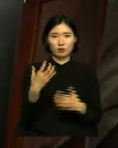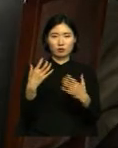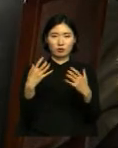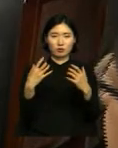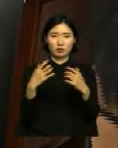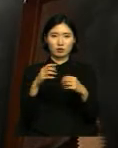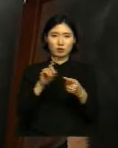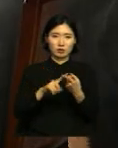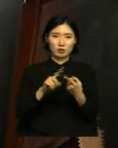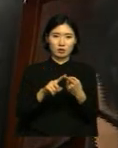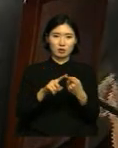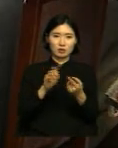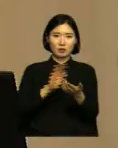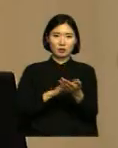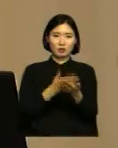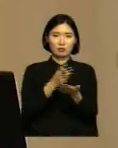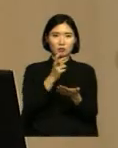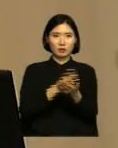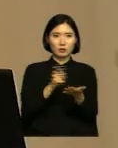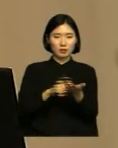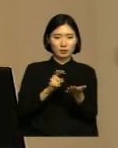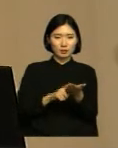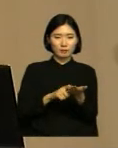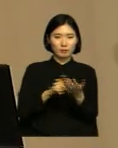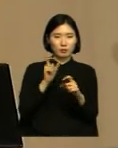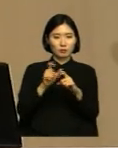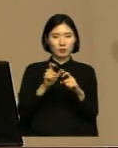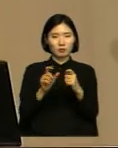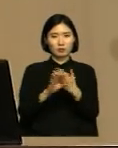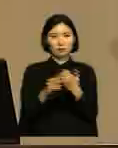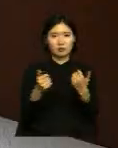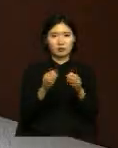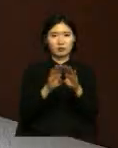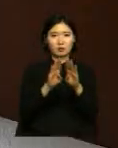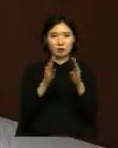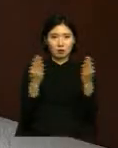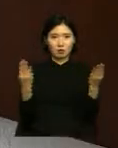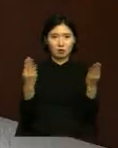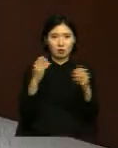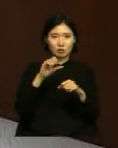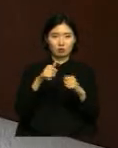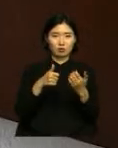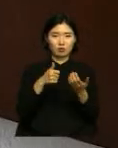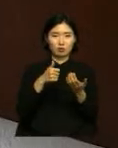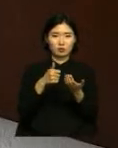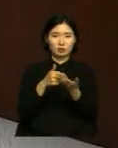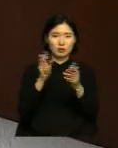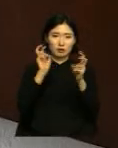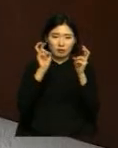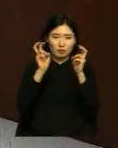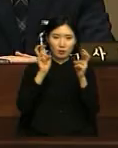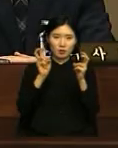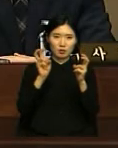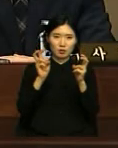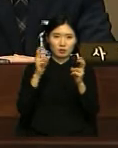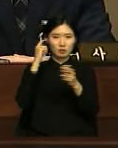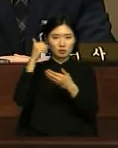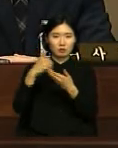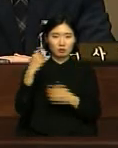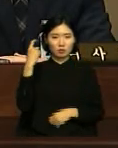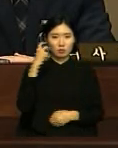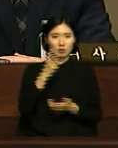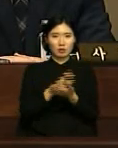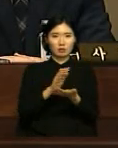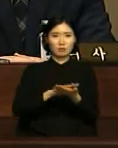가축 분뇨 관리 조례 개정안의 시급성을 감안해 임시회를 열어 석장리와 축산업계의 입장을 청취하고 개정안